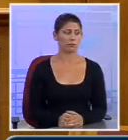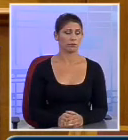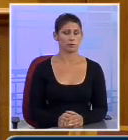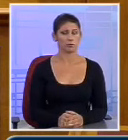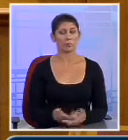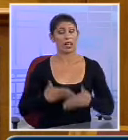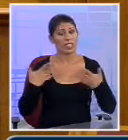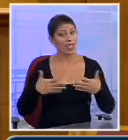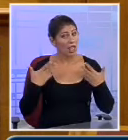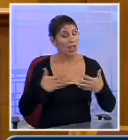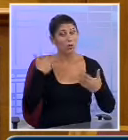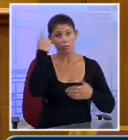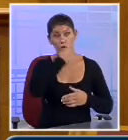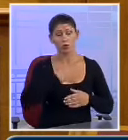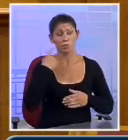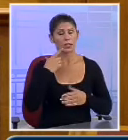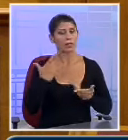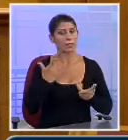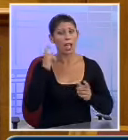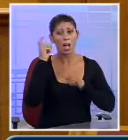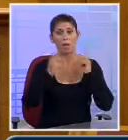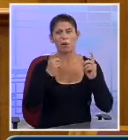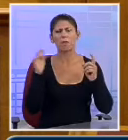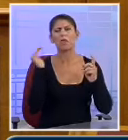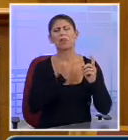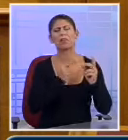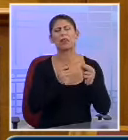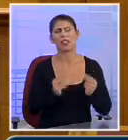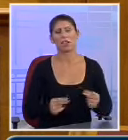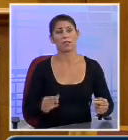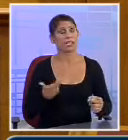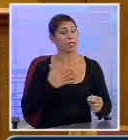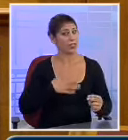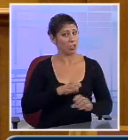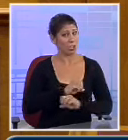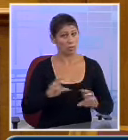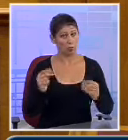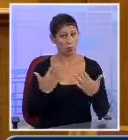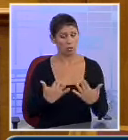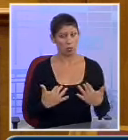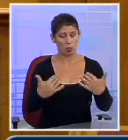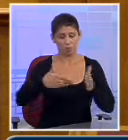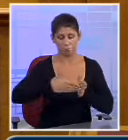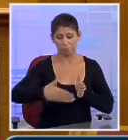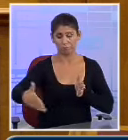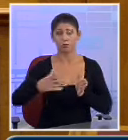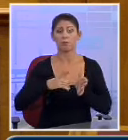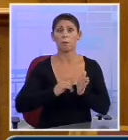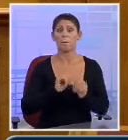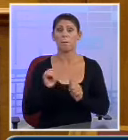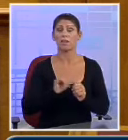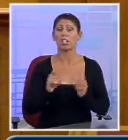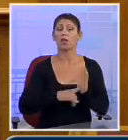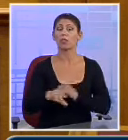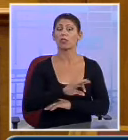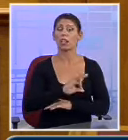Χαίρομαι προσωπικά, διότι η απορία μου θα λυθεί πάρα πολύ σύντομα. Διότι θέλω να ενημερώσω το σώμα ότι μέσα στο μήνα το νομοσχέδιο για τις